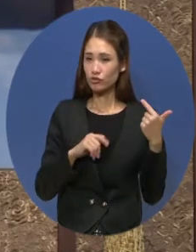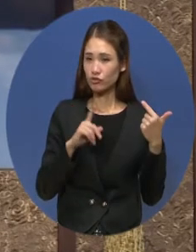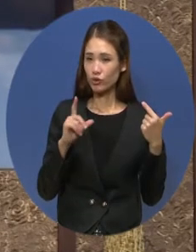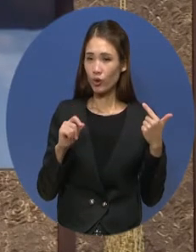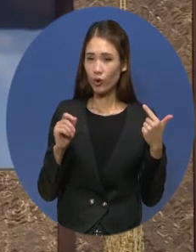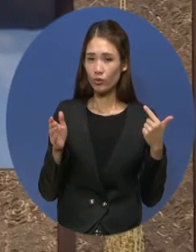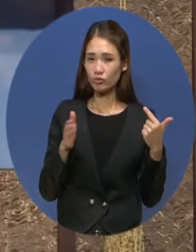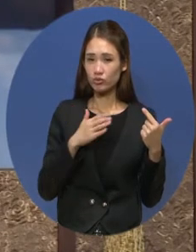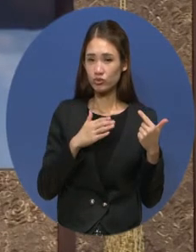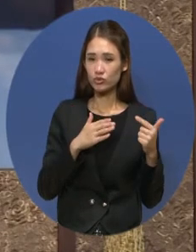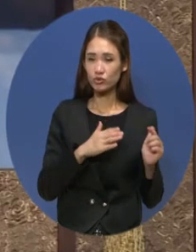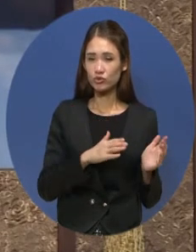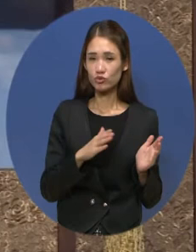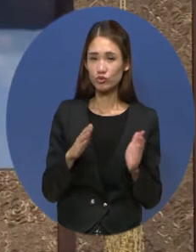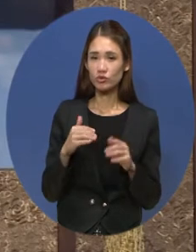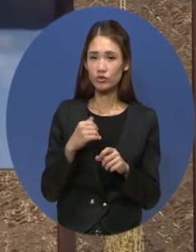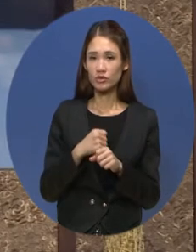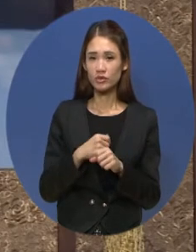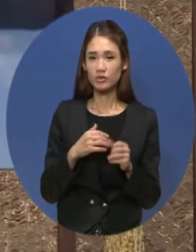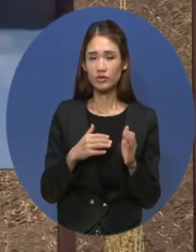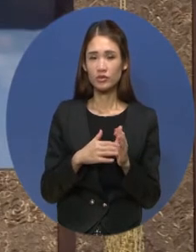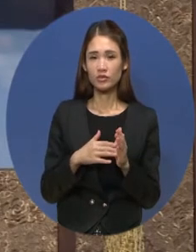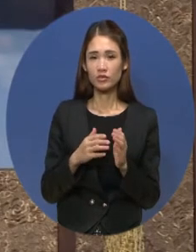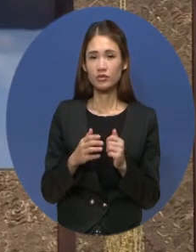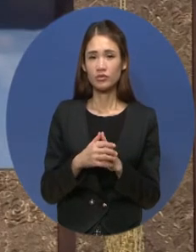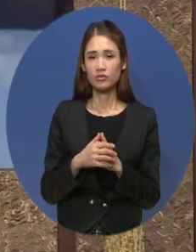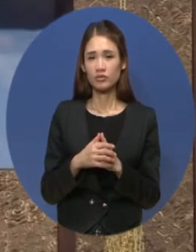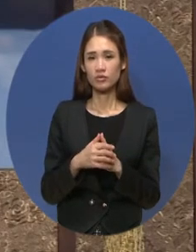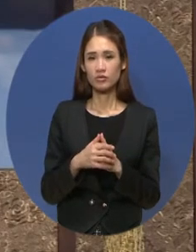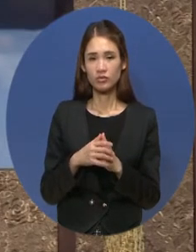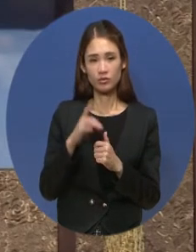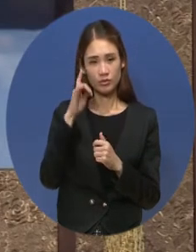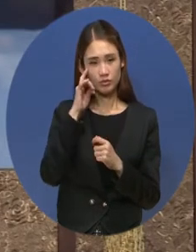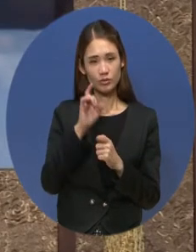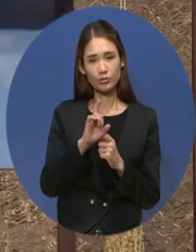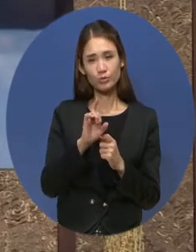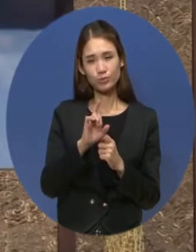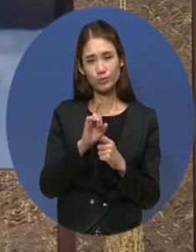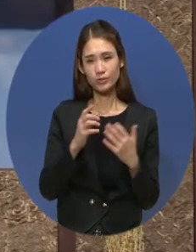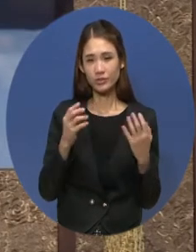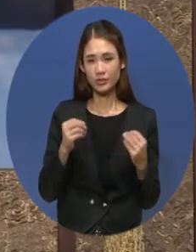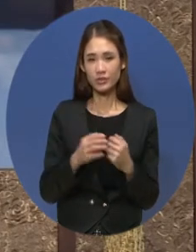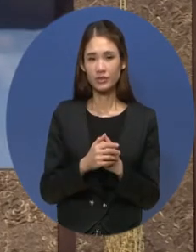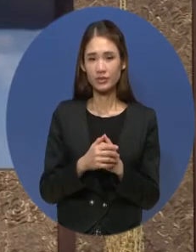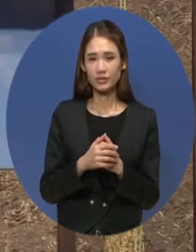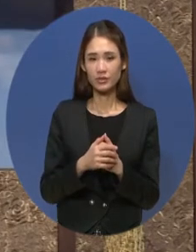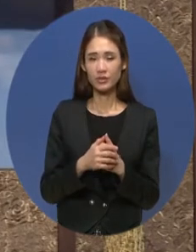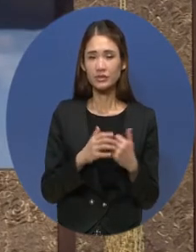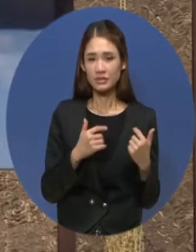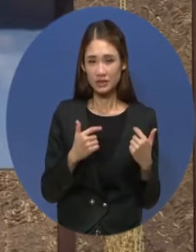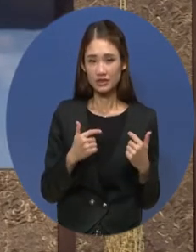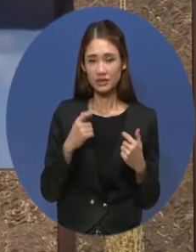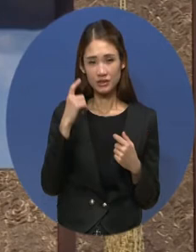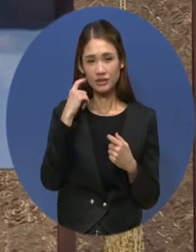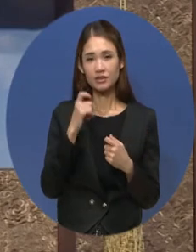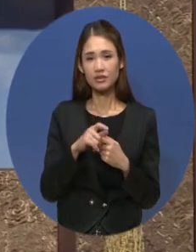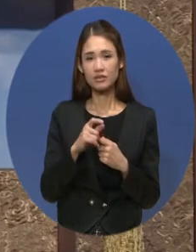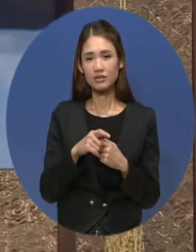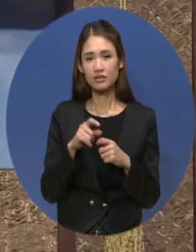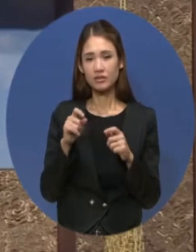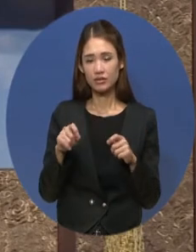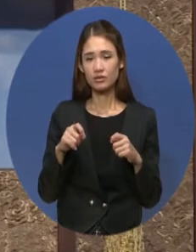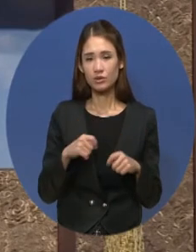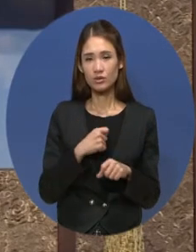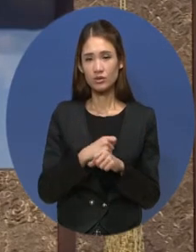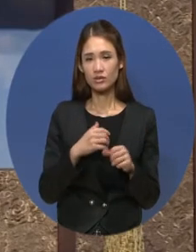어 준비를 하기 시작했구요 고민도 많으셨을 까요 아 엇 일상 하던 고민이라 예 적용을